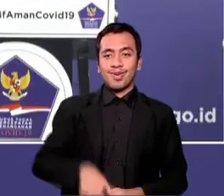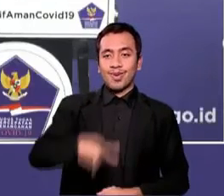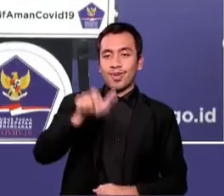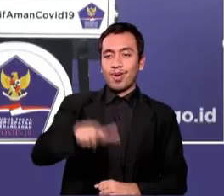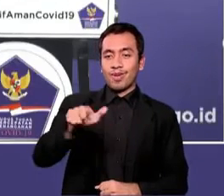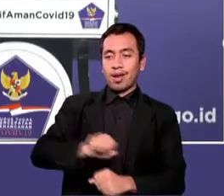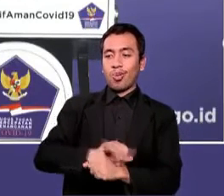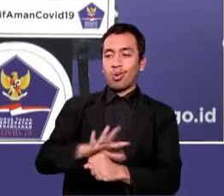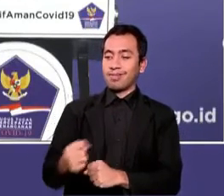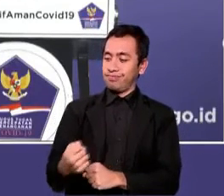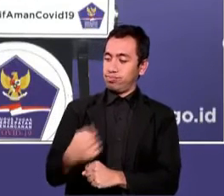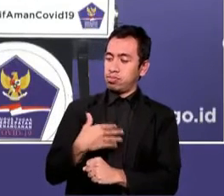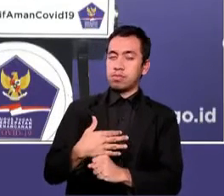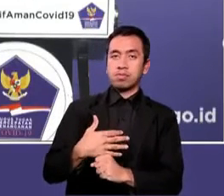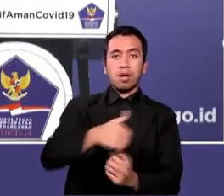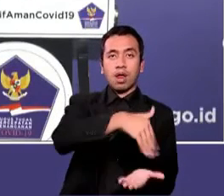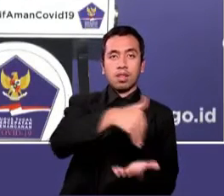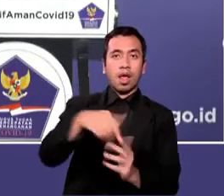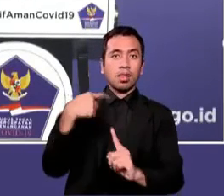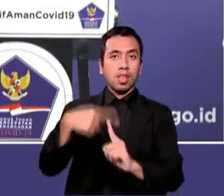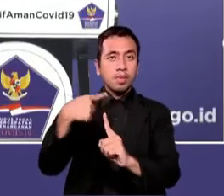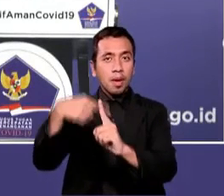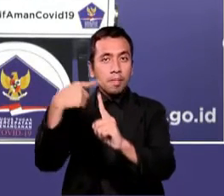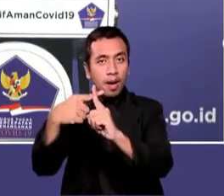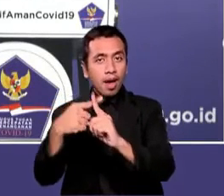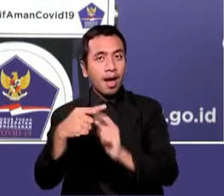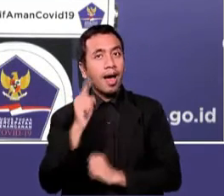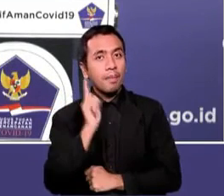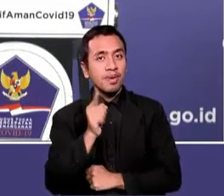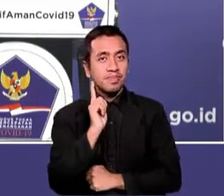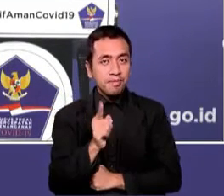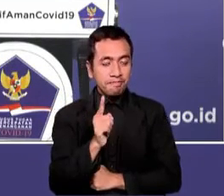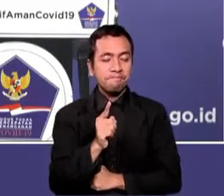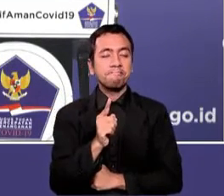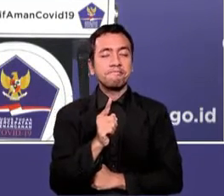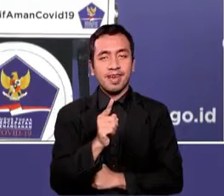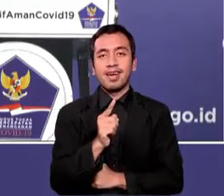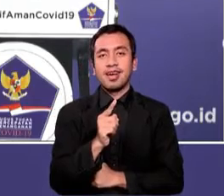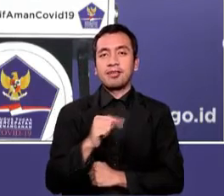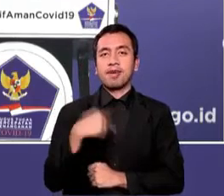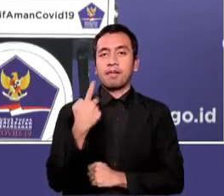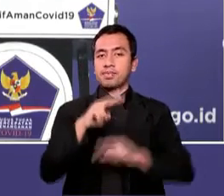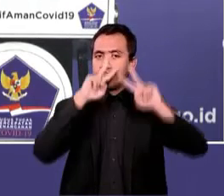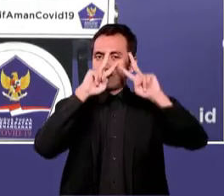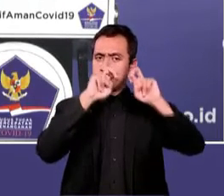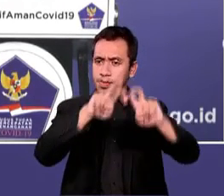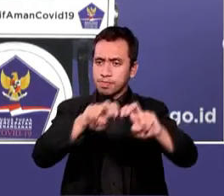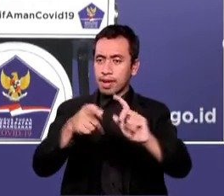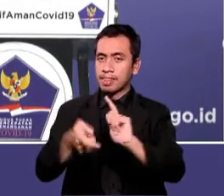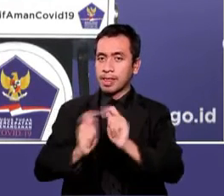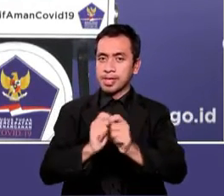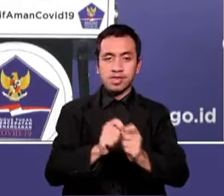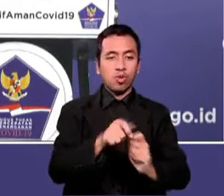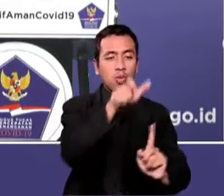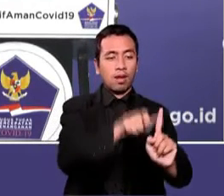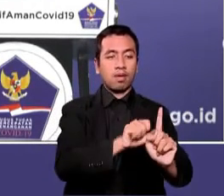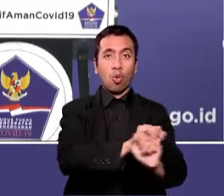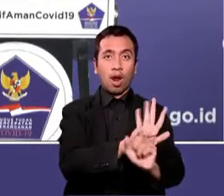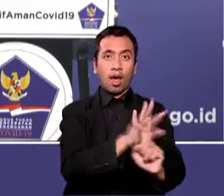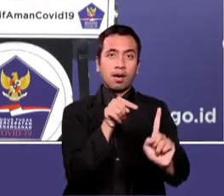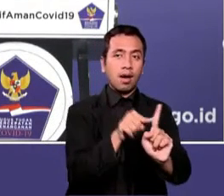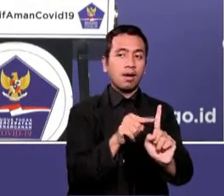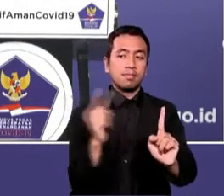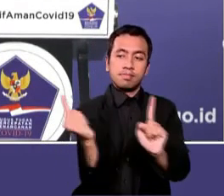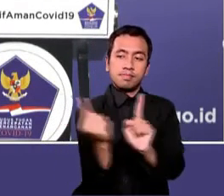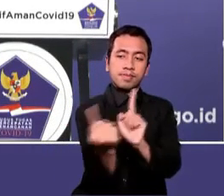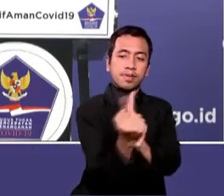dilakukannya pemeriksaan secara masif dari kontak pressing yang agresif dilakukan Semua